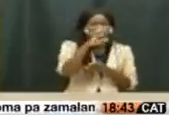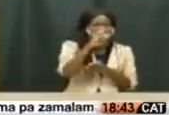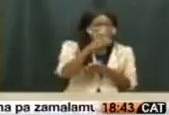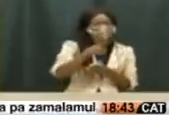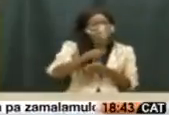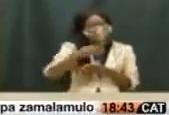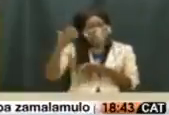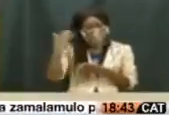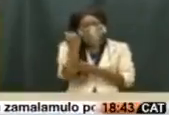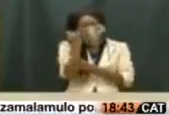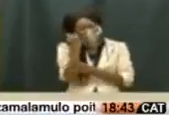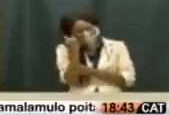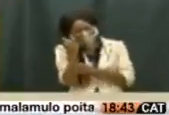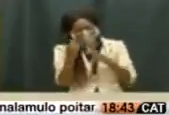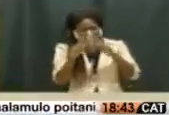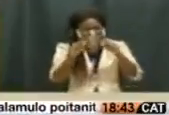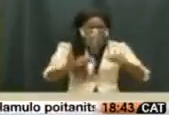nao oro